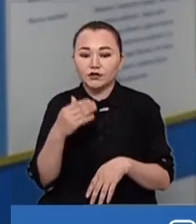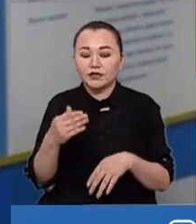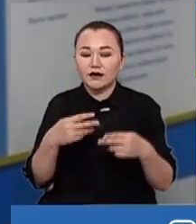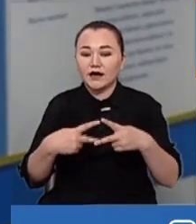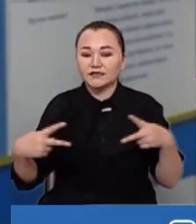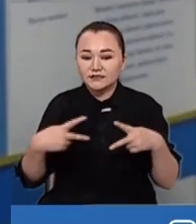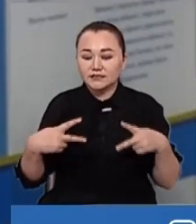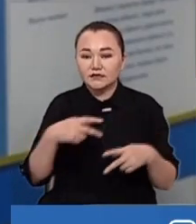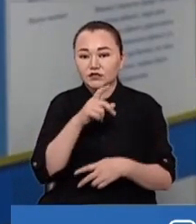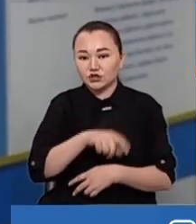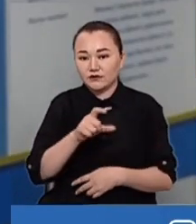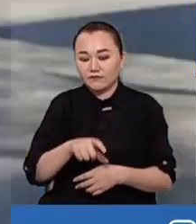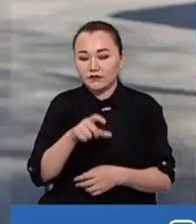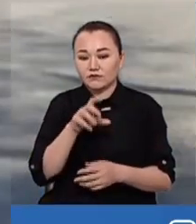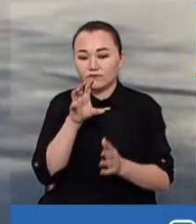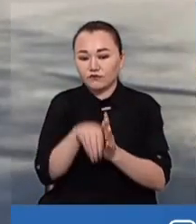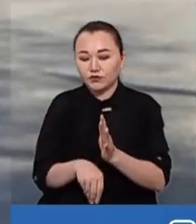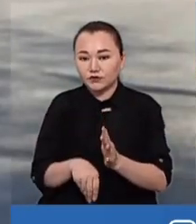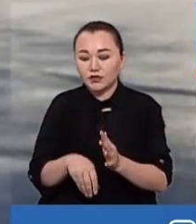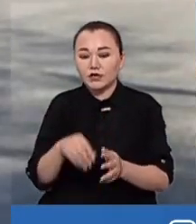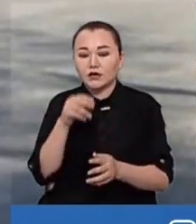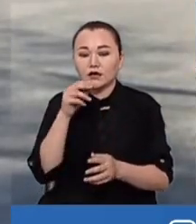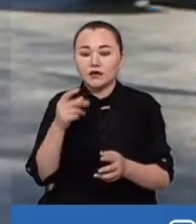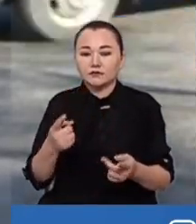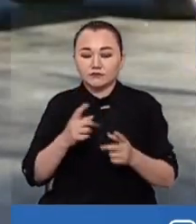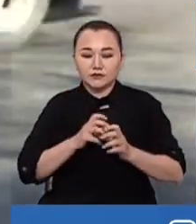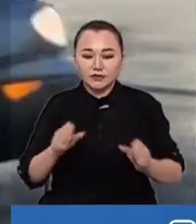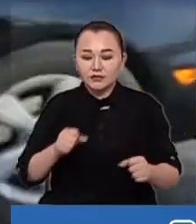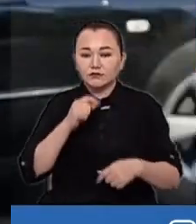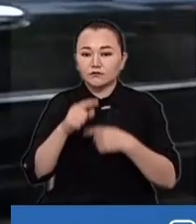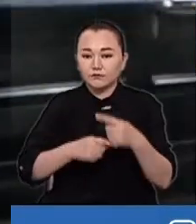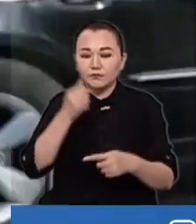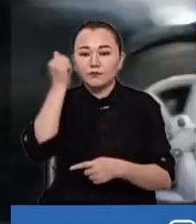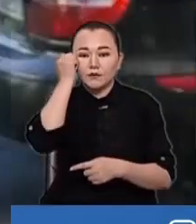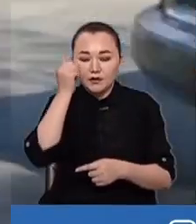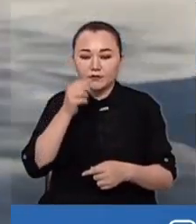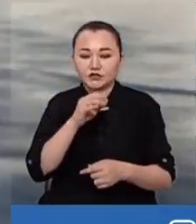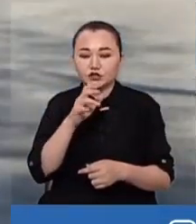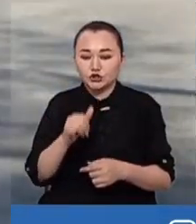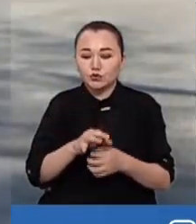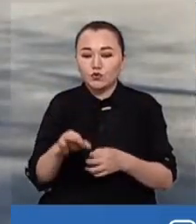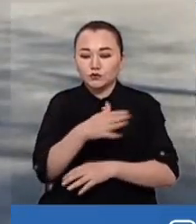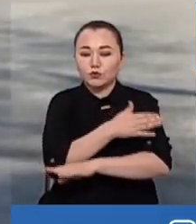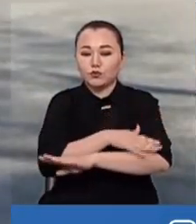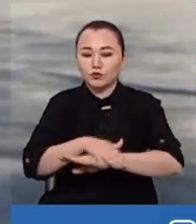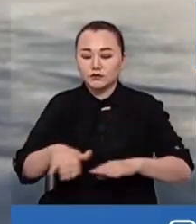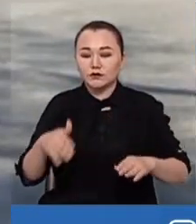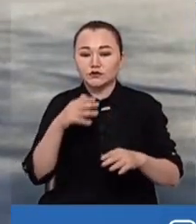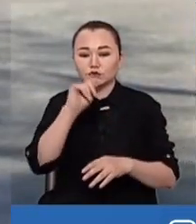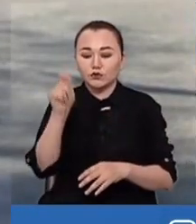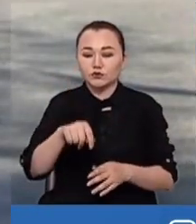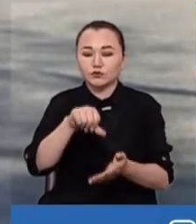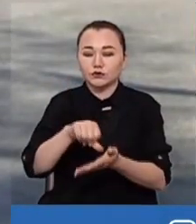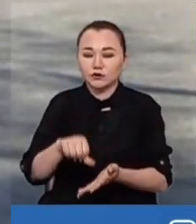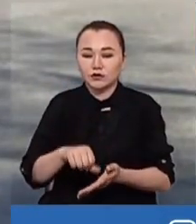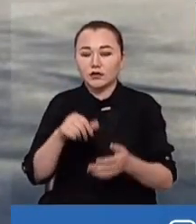теңестірілген ардагерлеріміз кіреді. Ерлік елге мұра, ұрпаққа ұран. Жетісу облысының көшелеріне соғыс